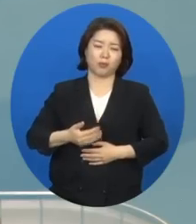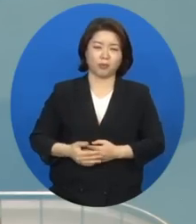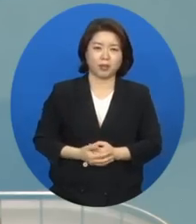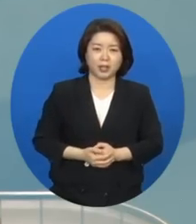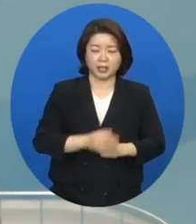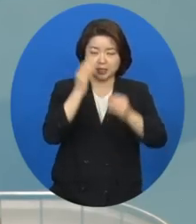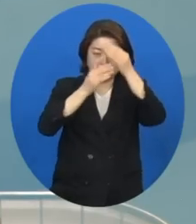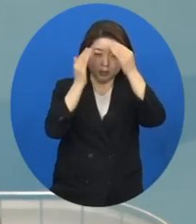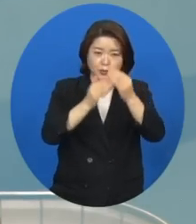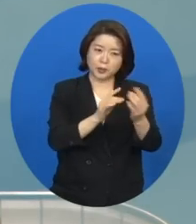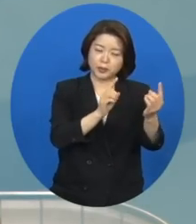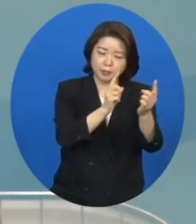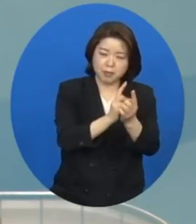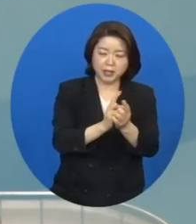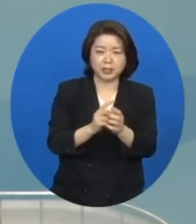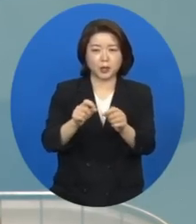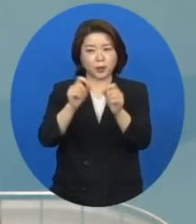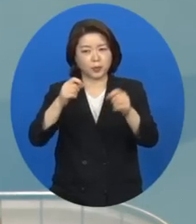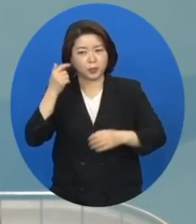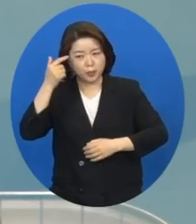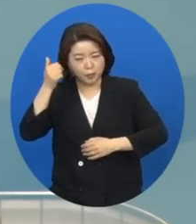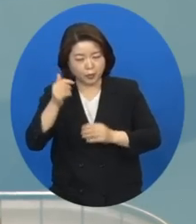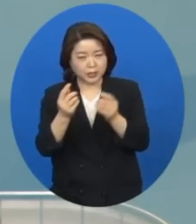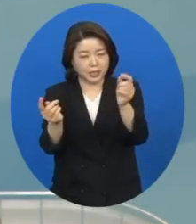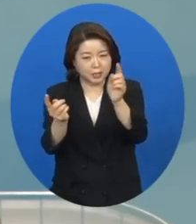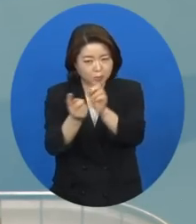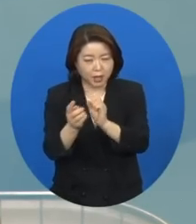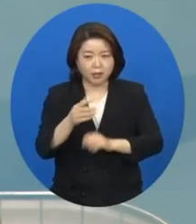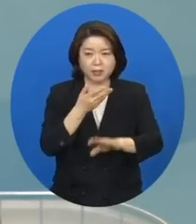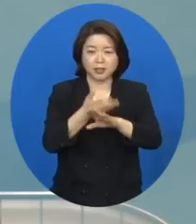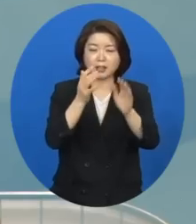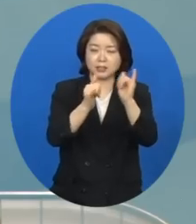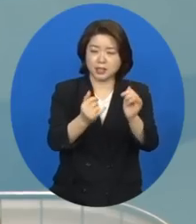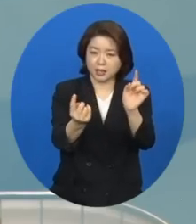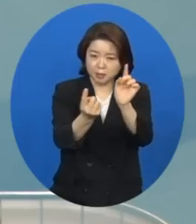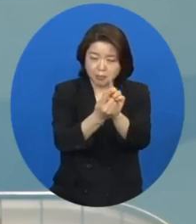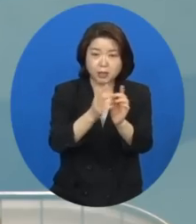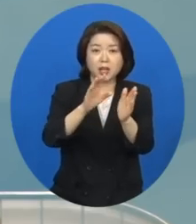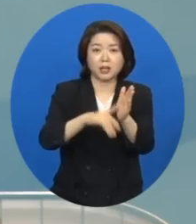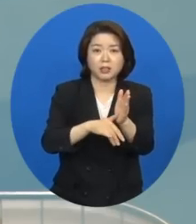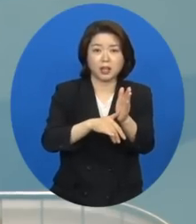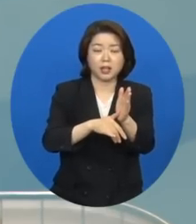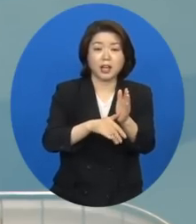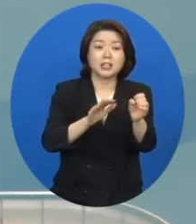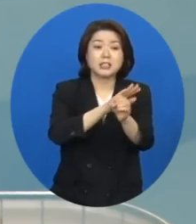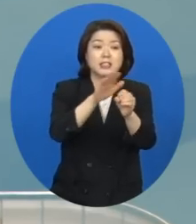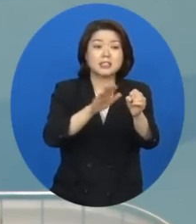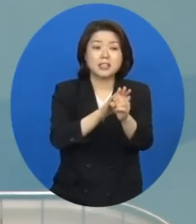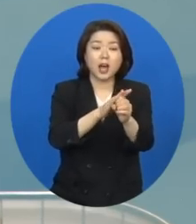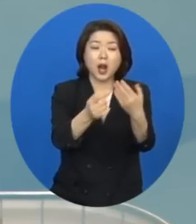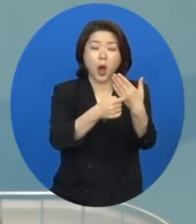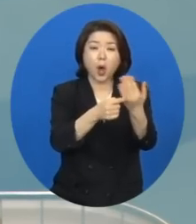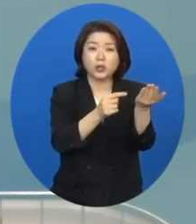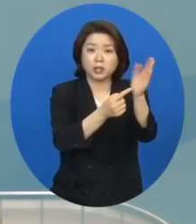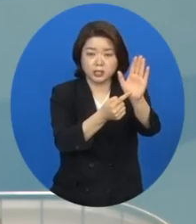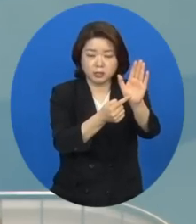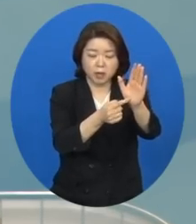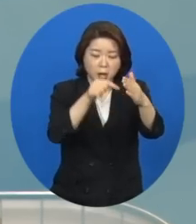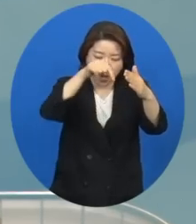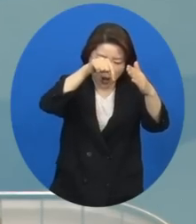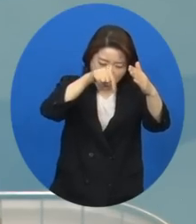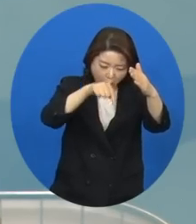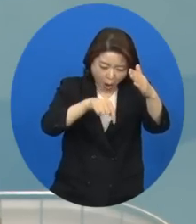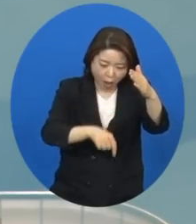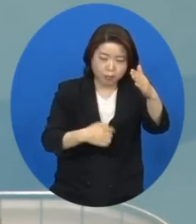성도들을 대하고 동료 사역자들을 대하고 다른 이들을 대하는 제 사랑의 깊은 곳에 다른 이유가 있었다는